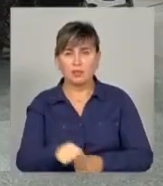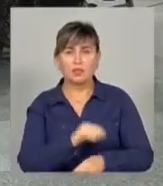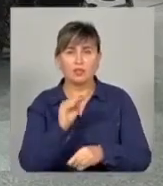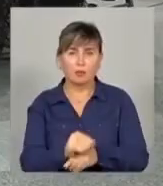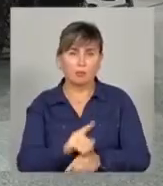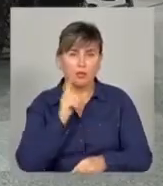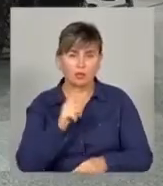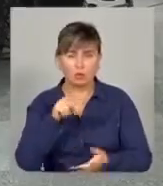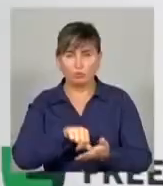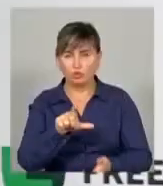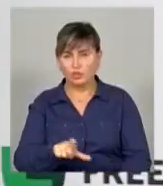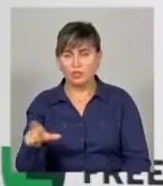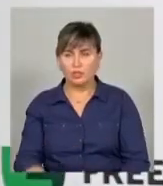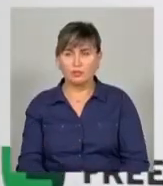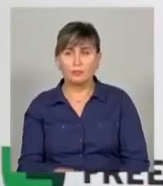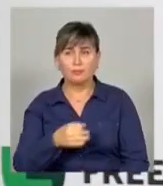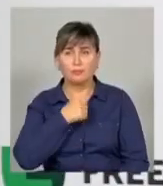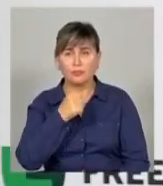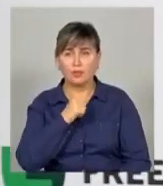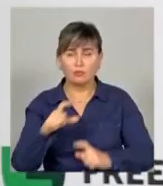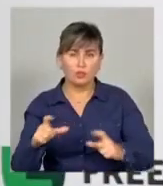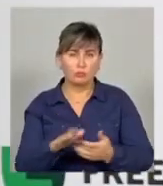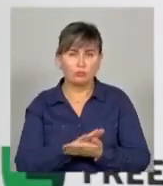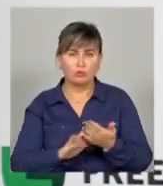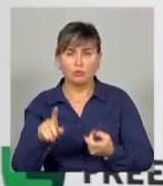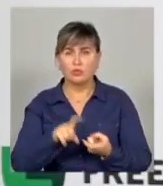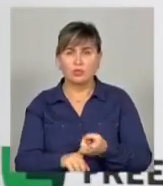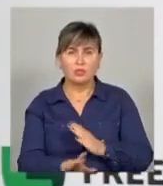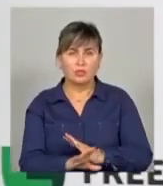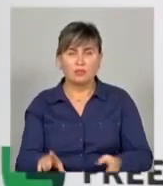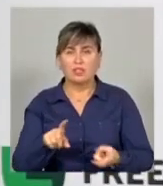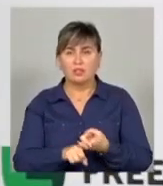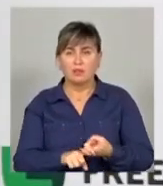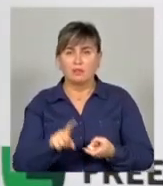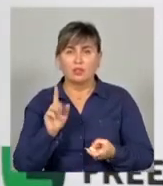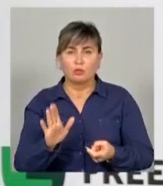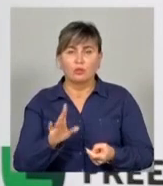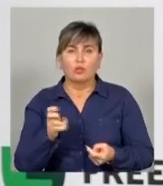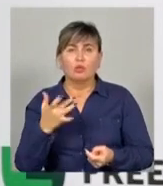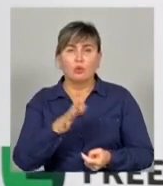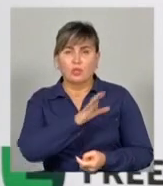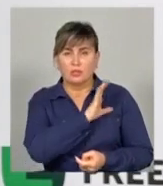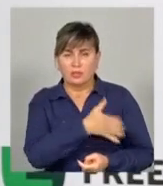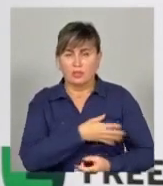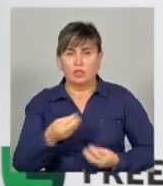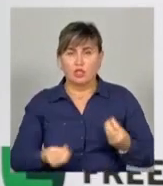дополнительно молодых участников. От возраста в шахматах ничего не зависит. Зависит от того, насколько сильный